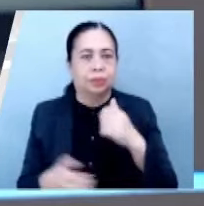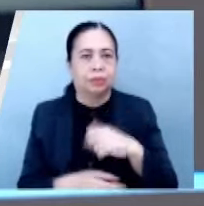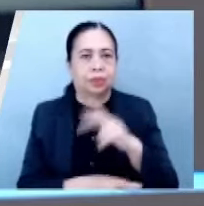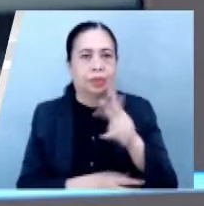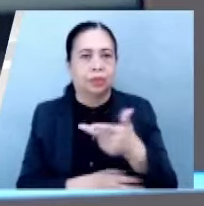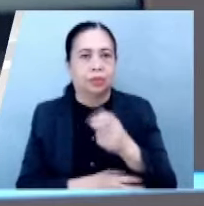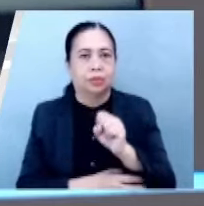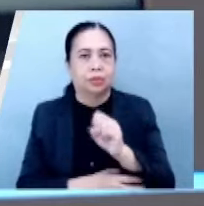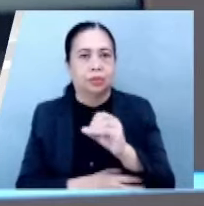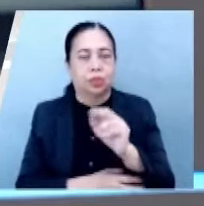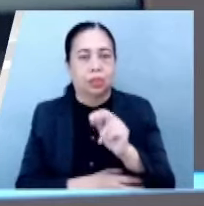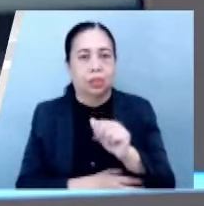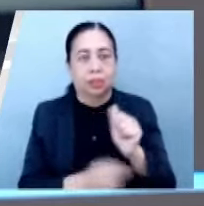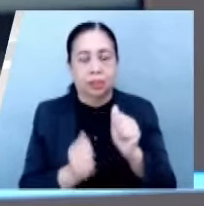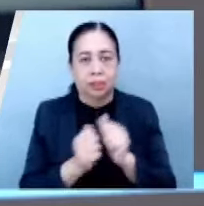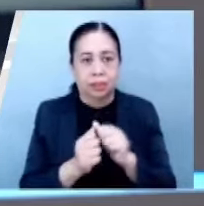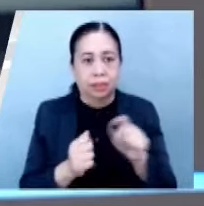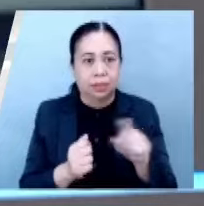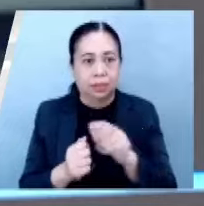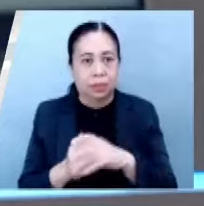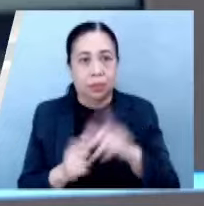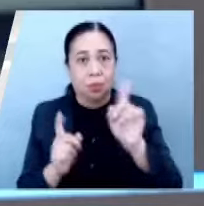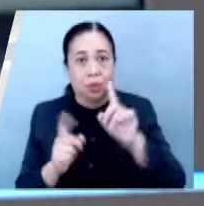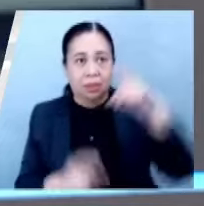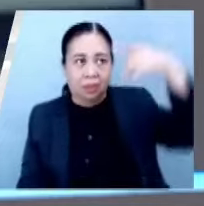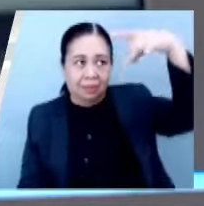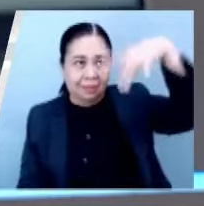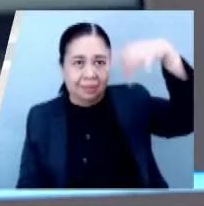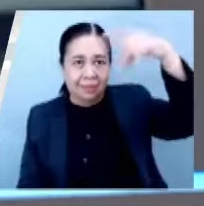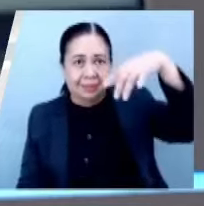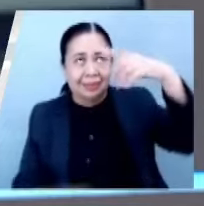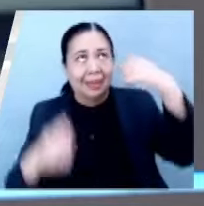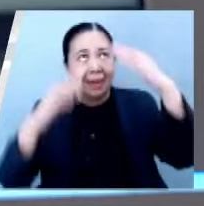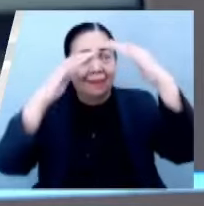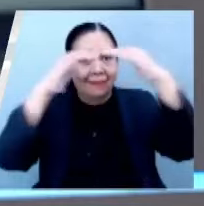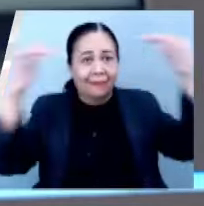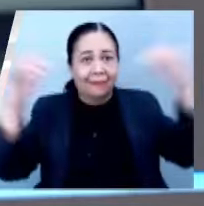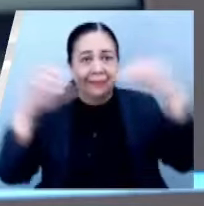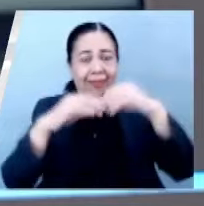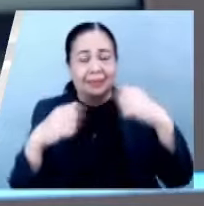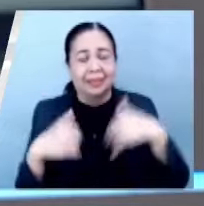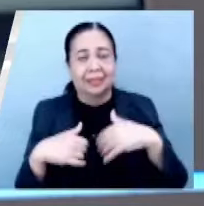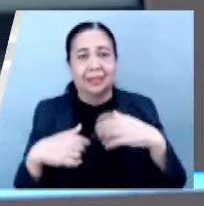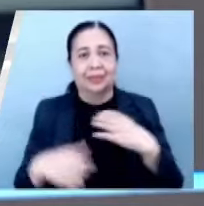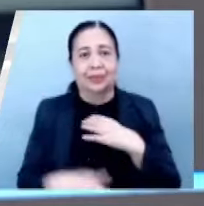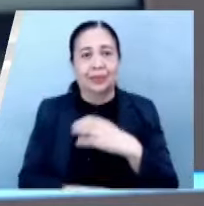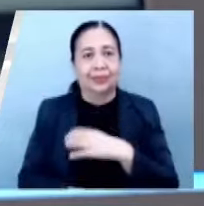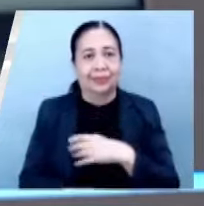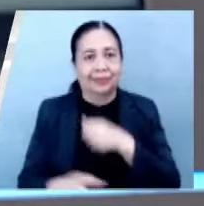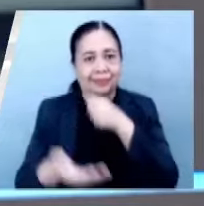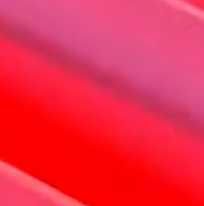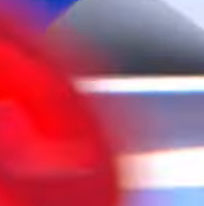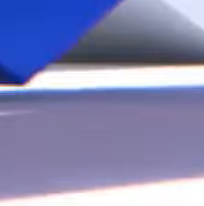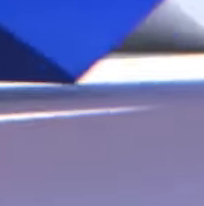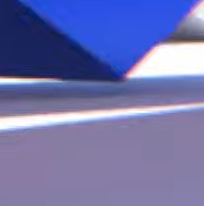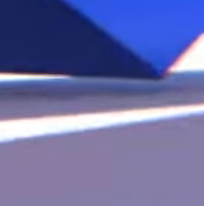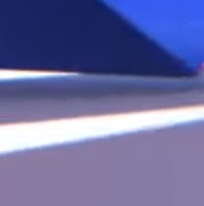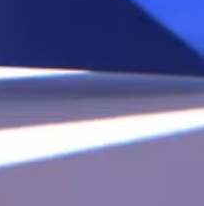inaayos, tumutulong kisame ng session hall ng kamera. Nakatutok si Tina Panganiban